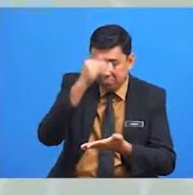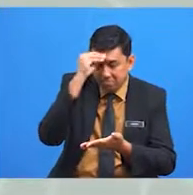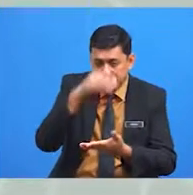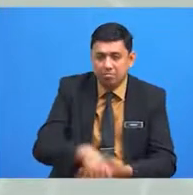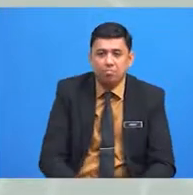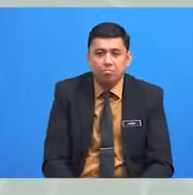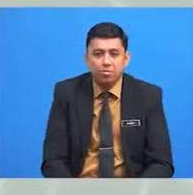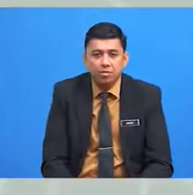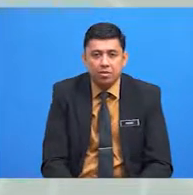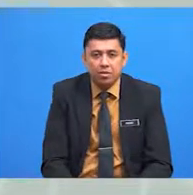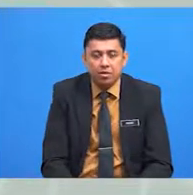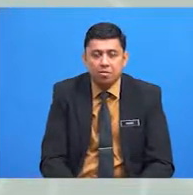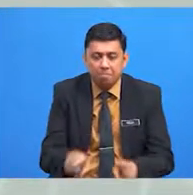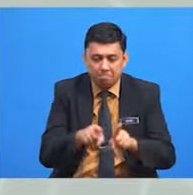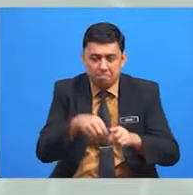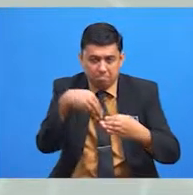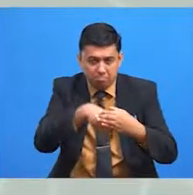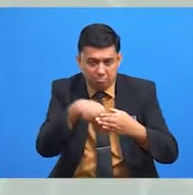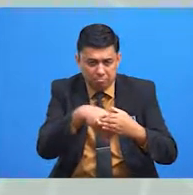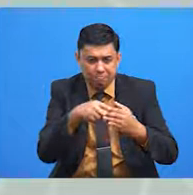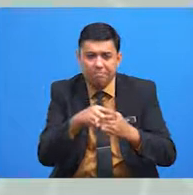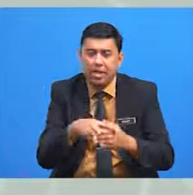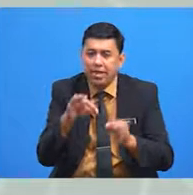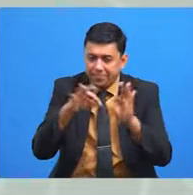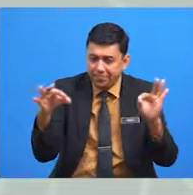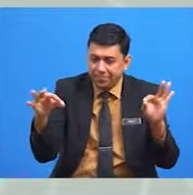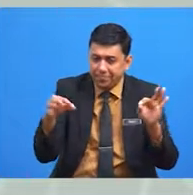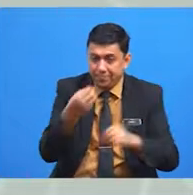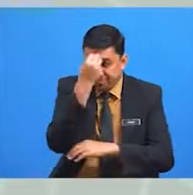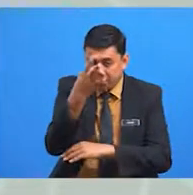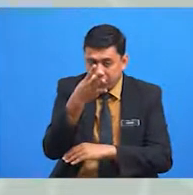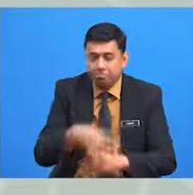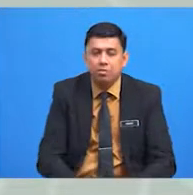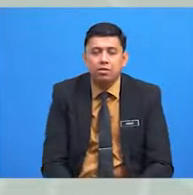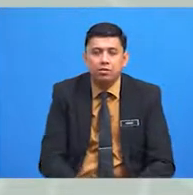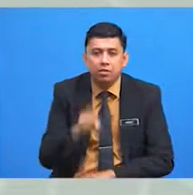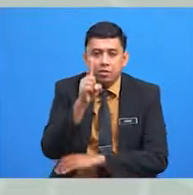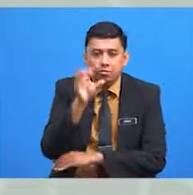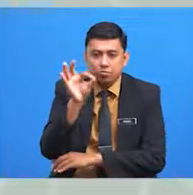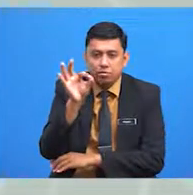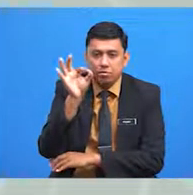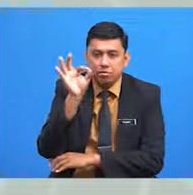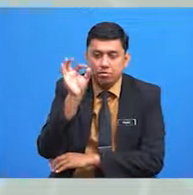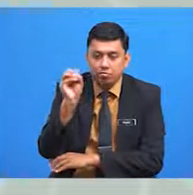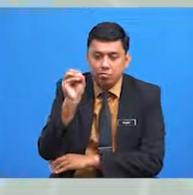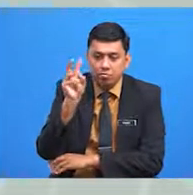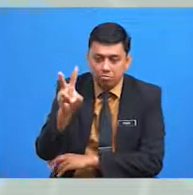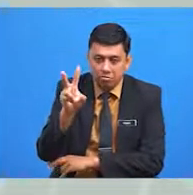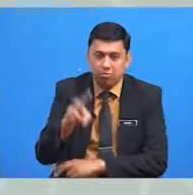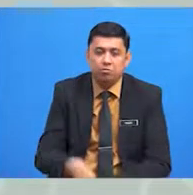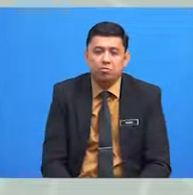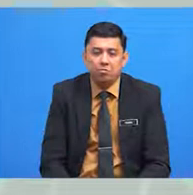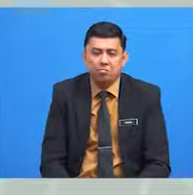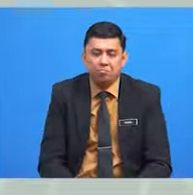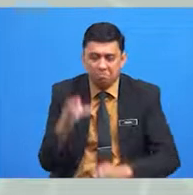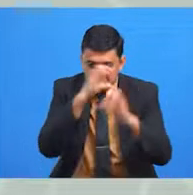dan New College Oxford. Pada tahun 1902, dia menjadi kadet dalam